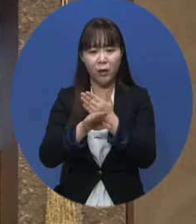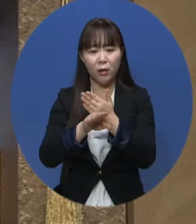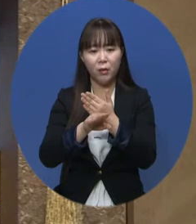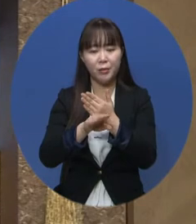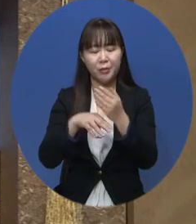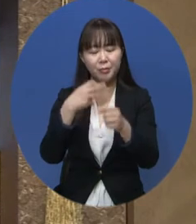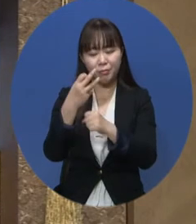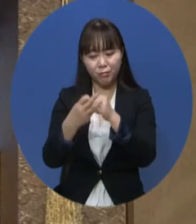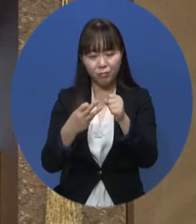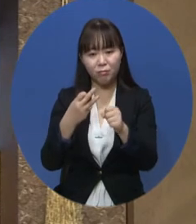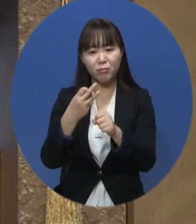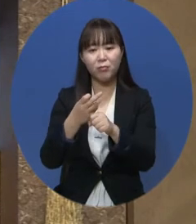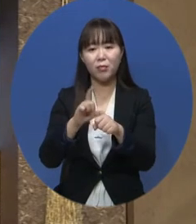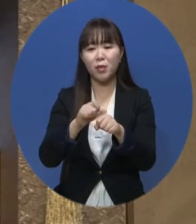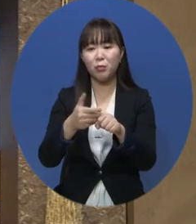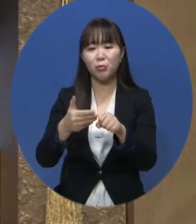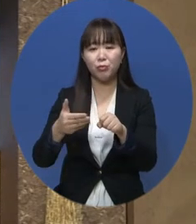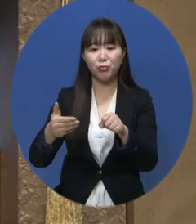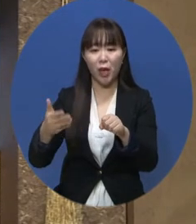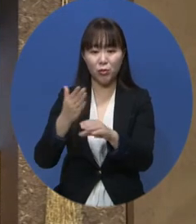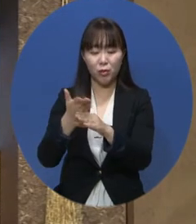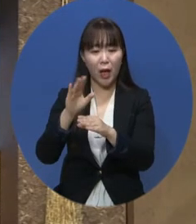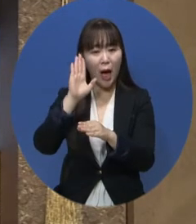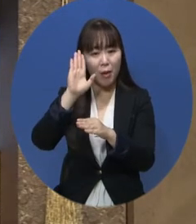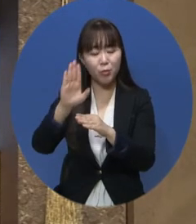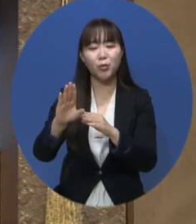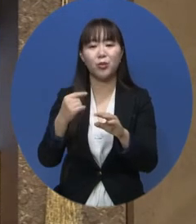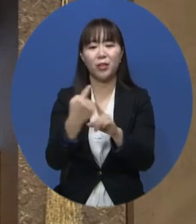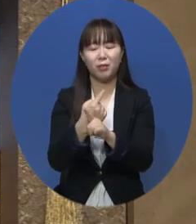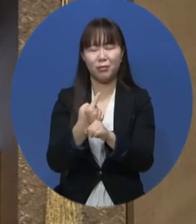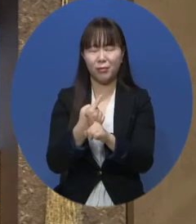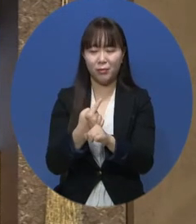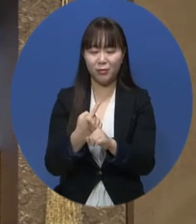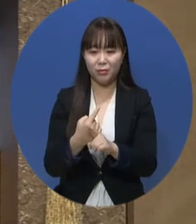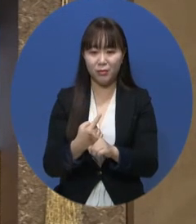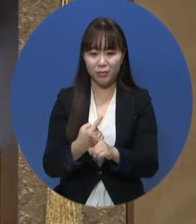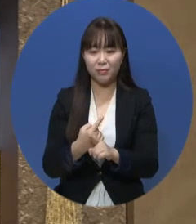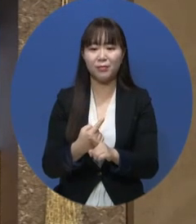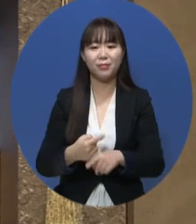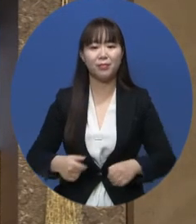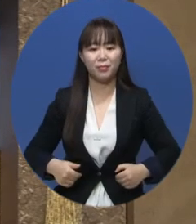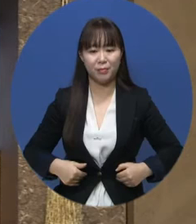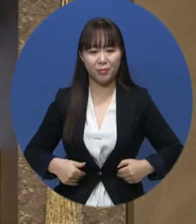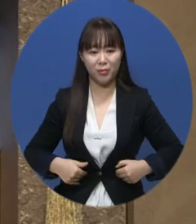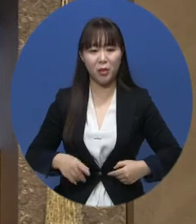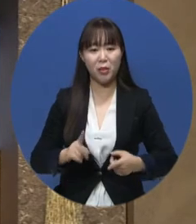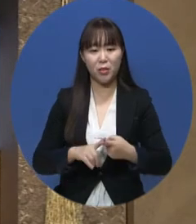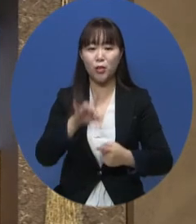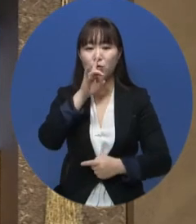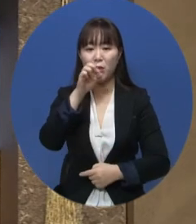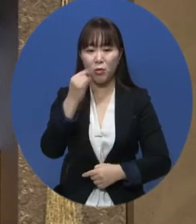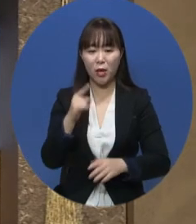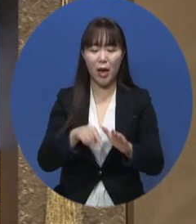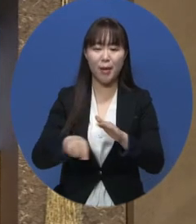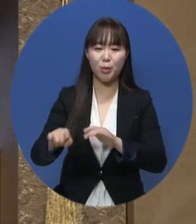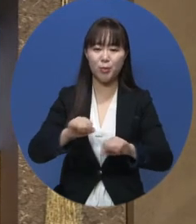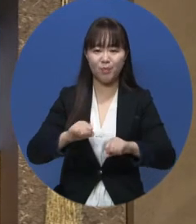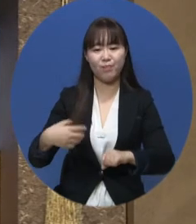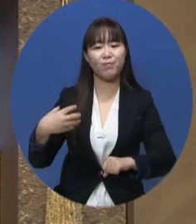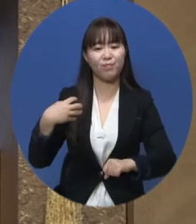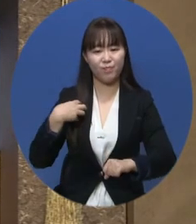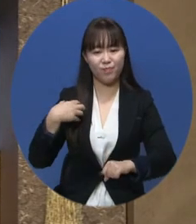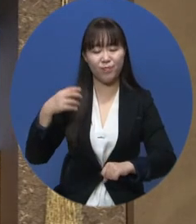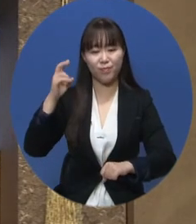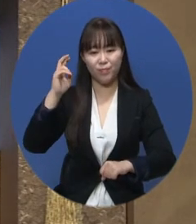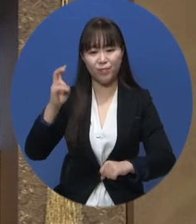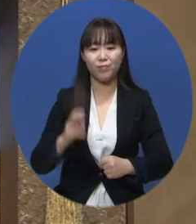13년 차 이렇게 지나고 있는데 네. 앞으로도 계속 그런 개선을 해야 되는 부분에 저희 중앙회가